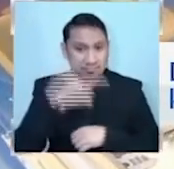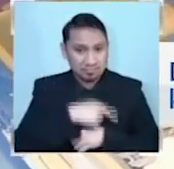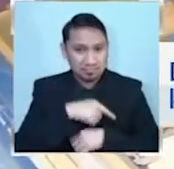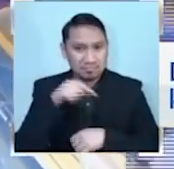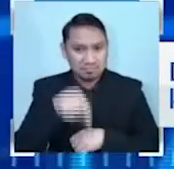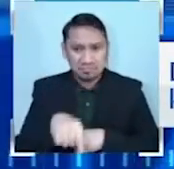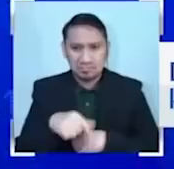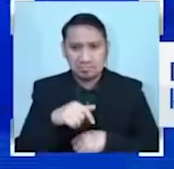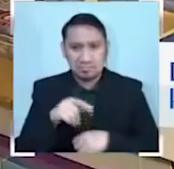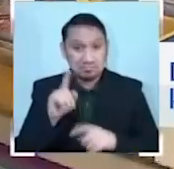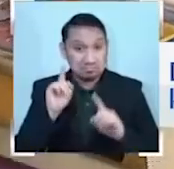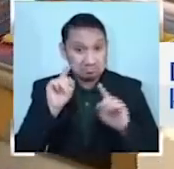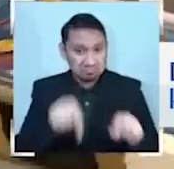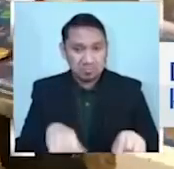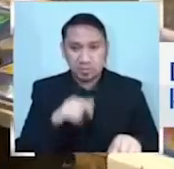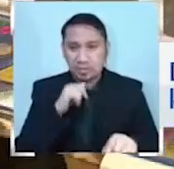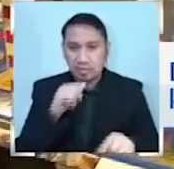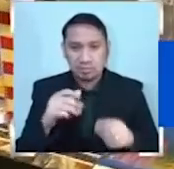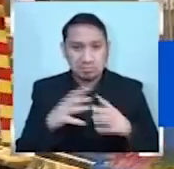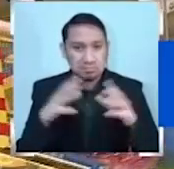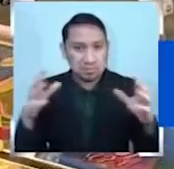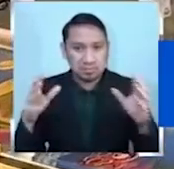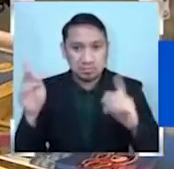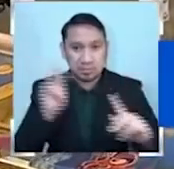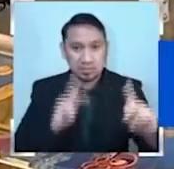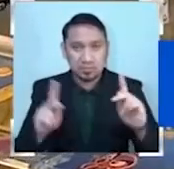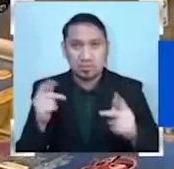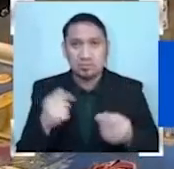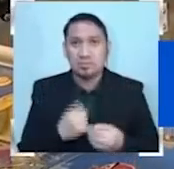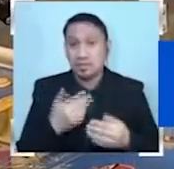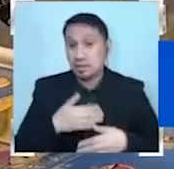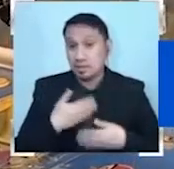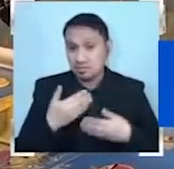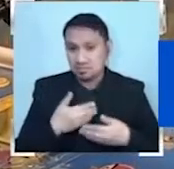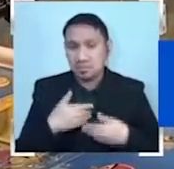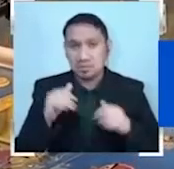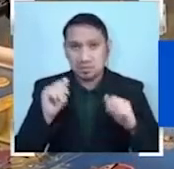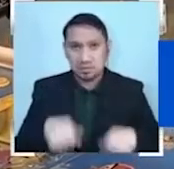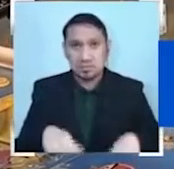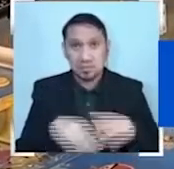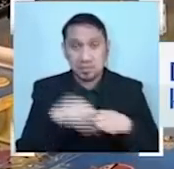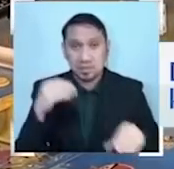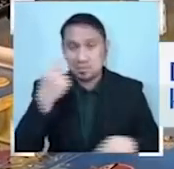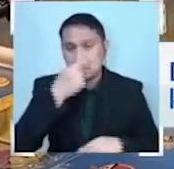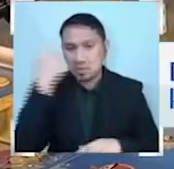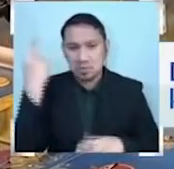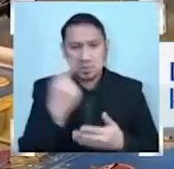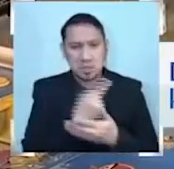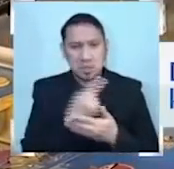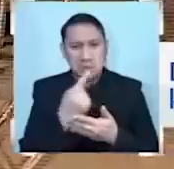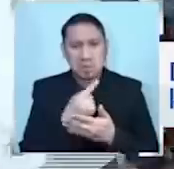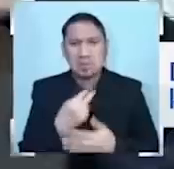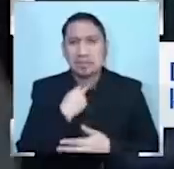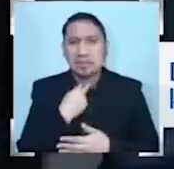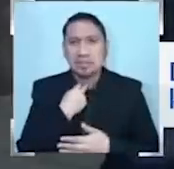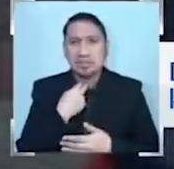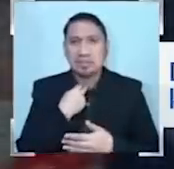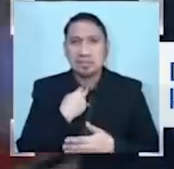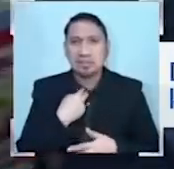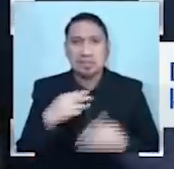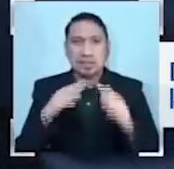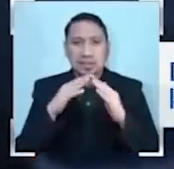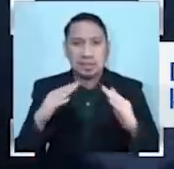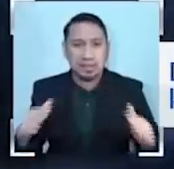mga tao. Masaya nakalabas ulit kasi po ilang linggo din pong na-stuck ulit sa bahay. Pero